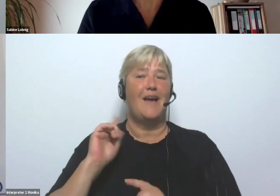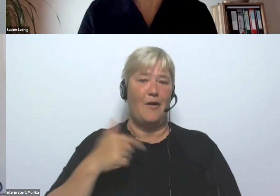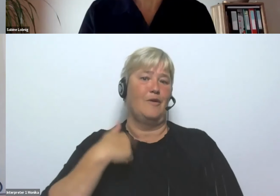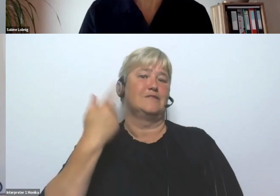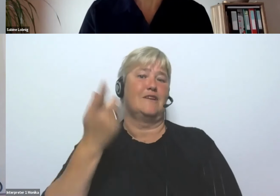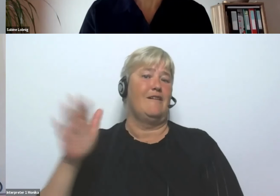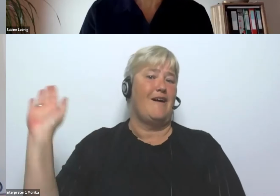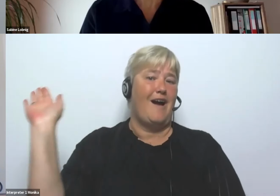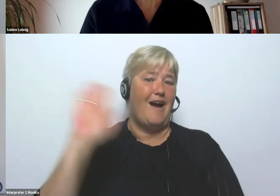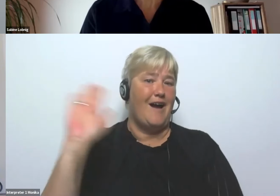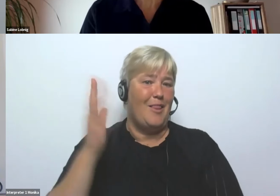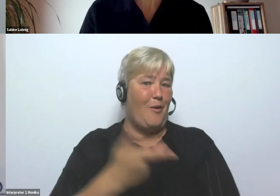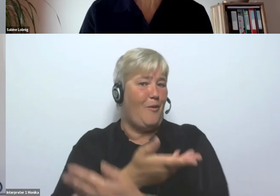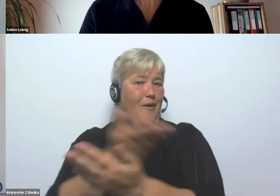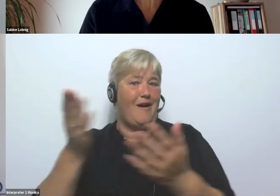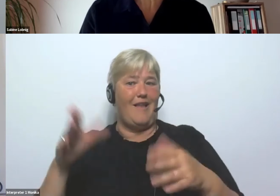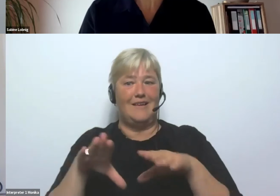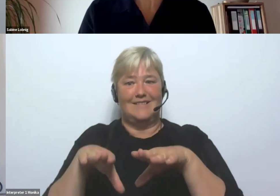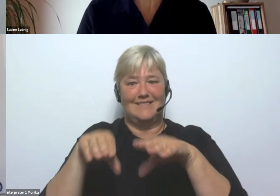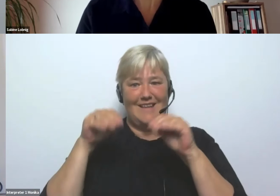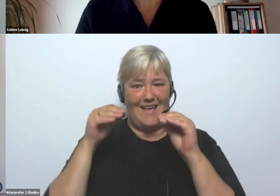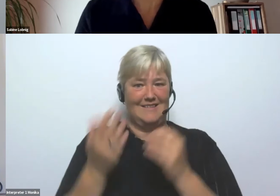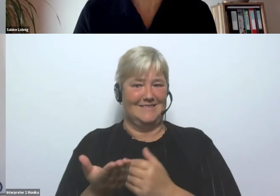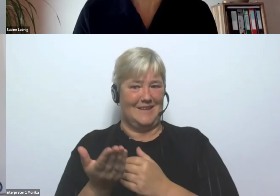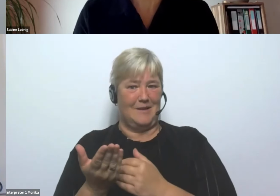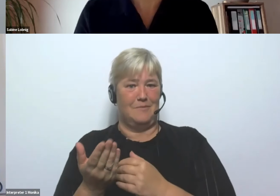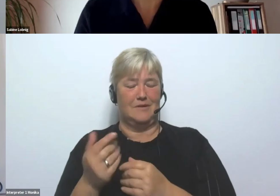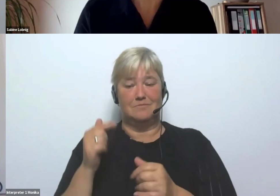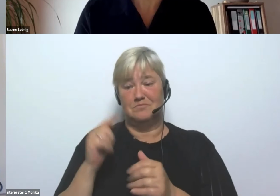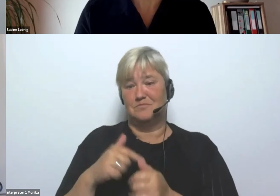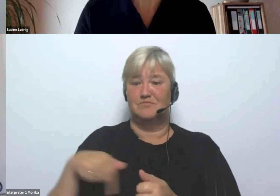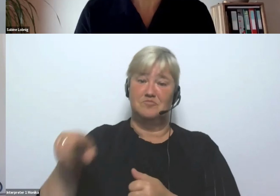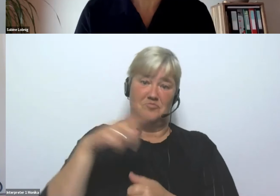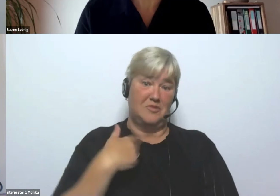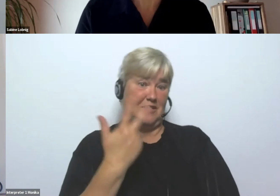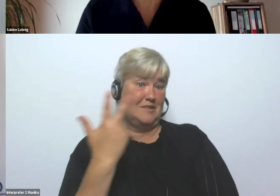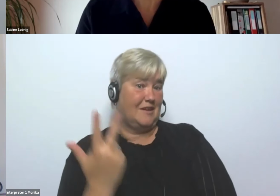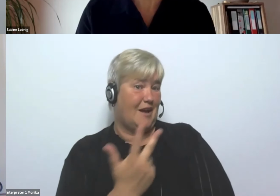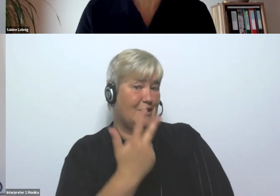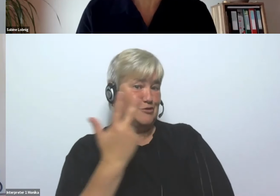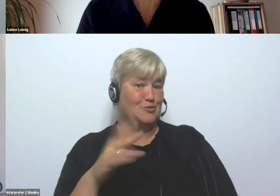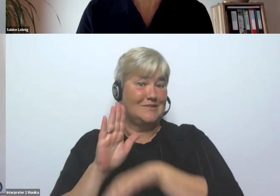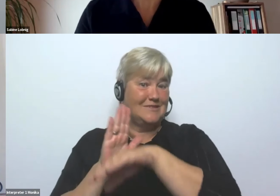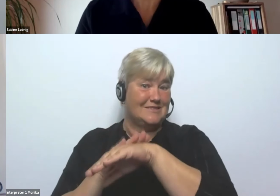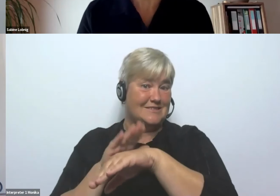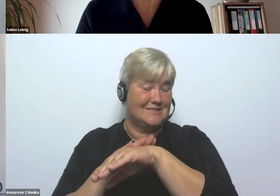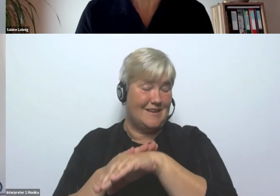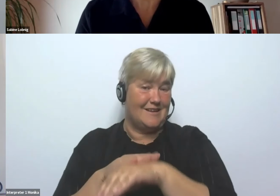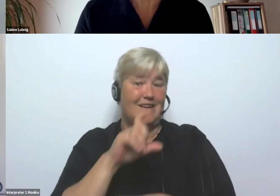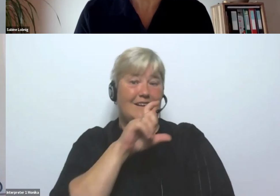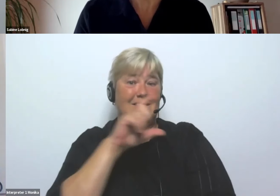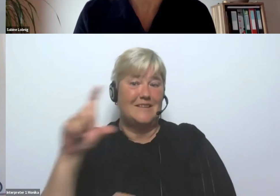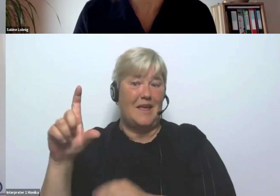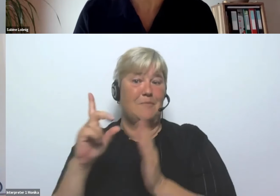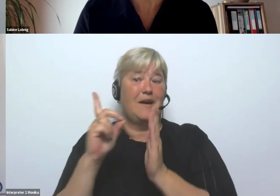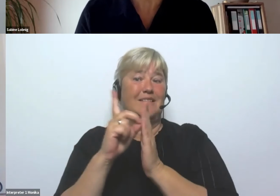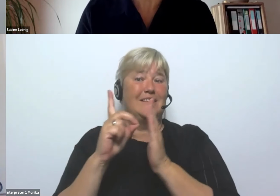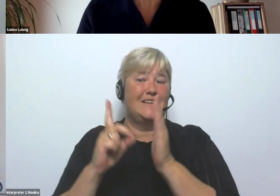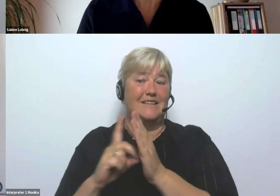von mir an alle Teilnehmer. Wir haben knappe 3 Stunden Zeit, um so richtig in das Thema digitale